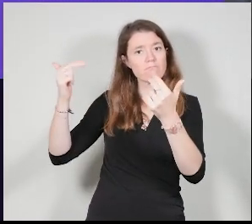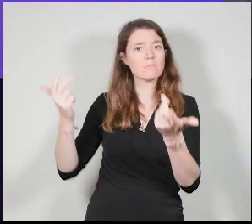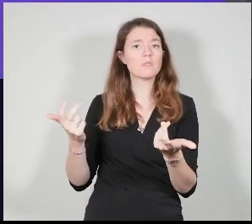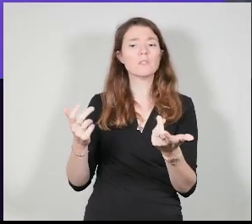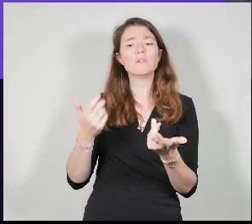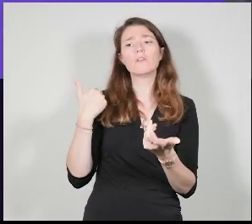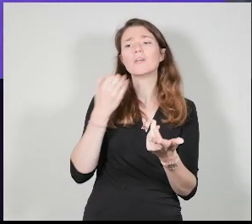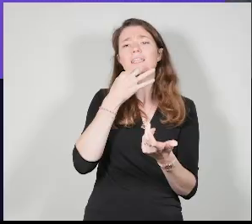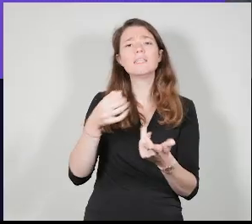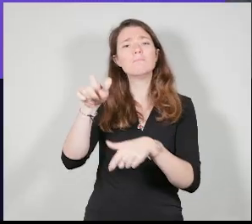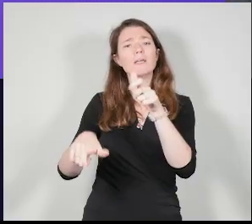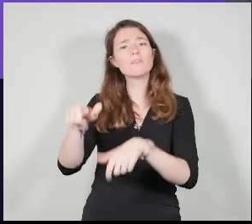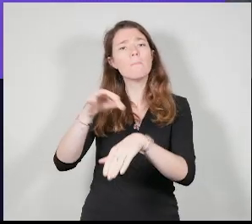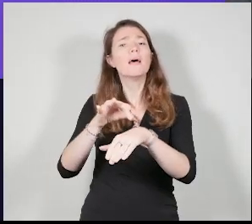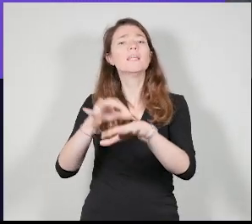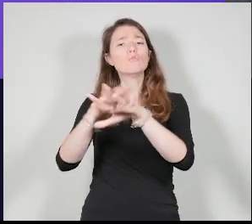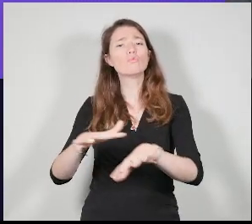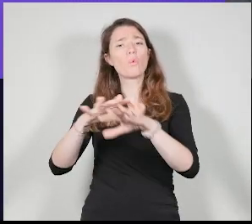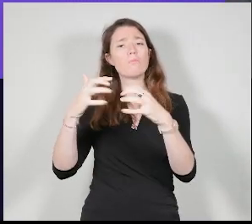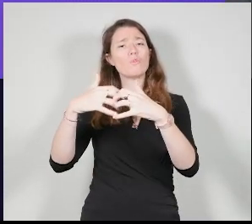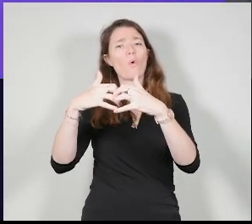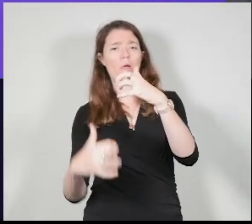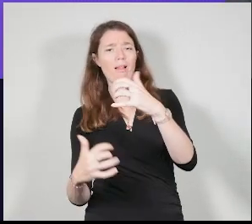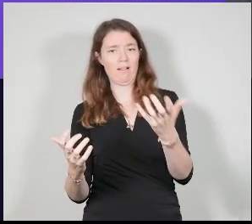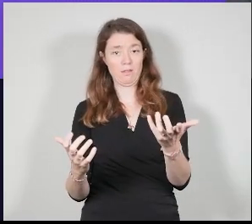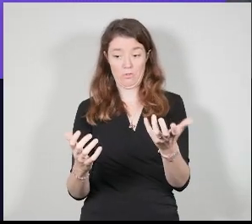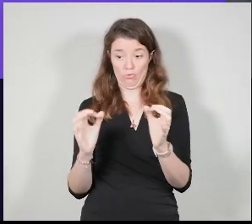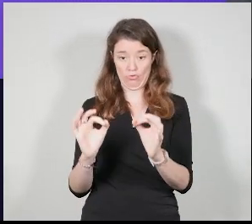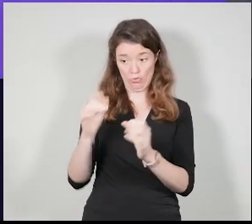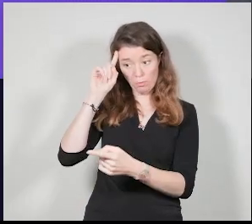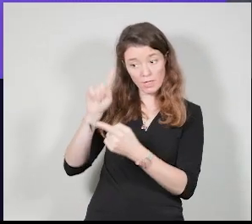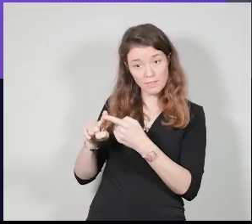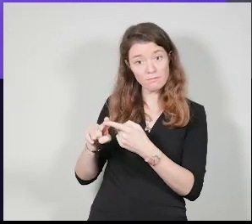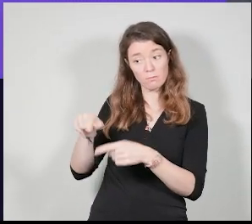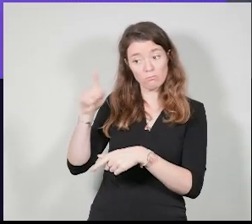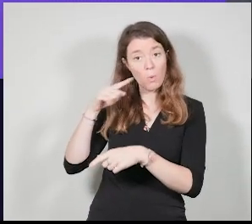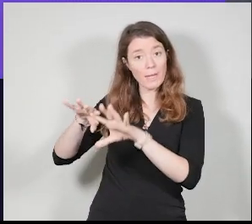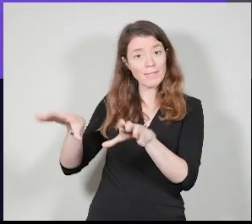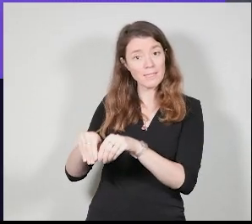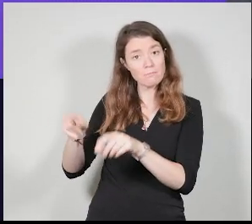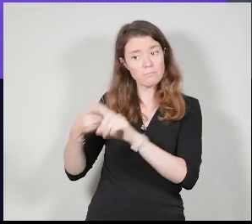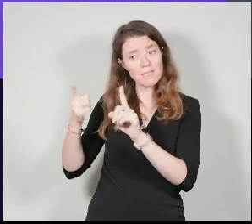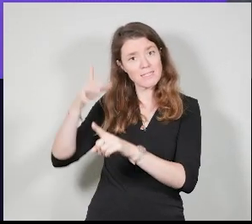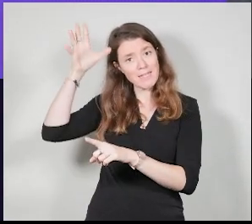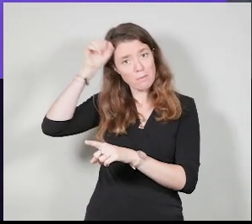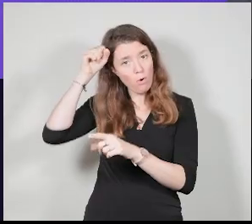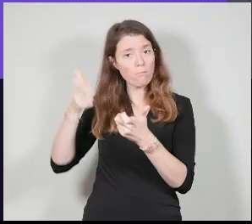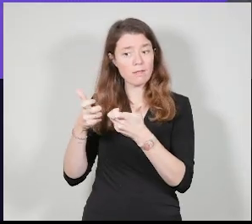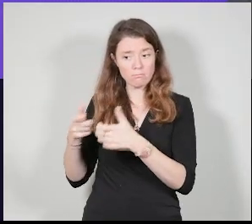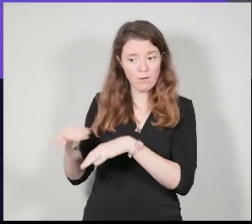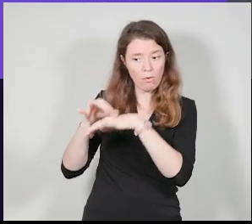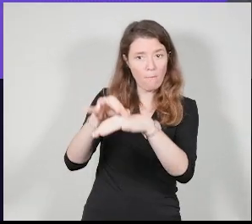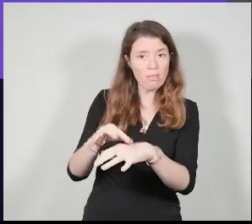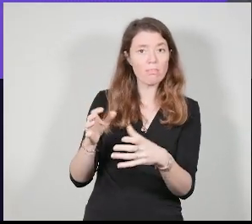troubles neurodégénératifs. C'est vrai qu'on a eu un grand objectif sur les équipes spécialisées Alzheimer, par exemple, pour accompagner